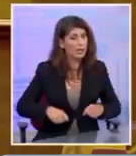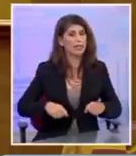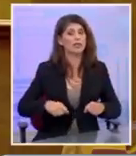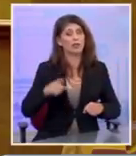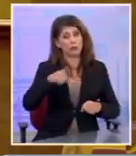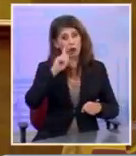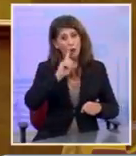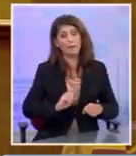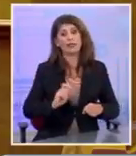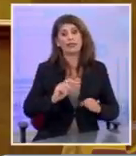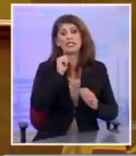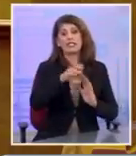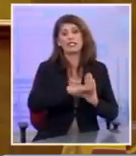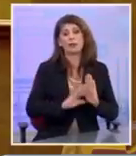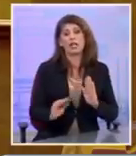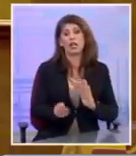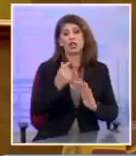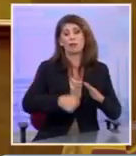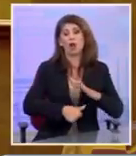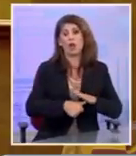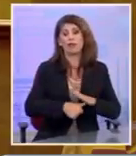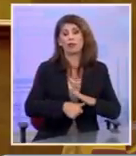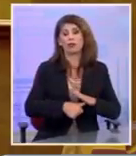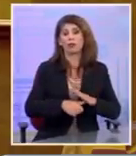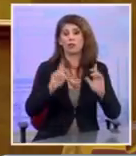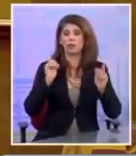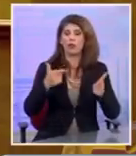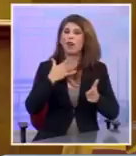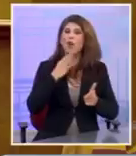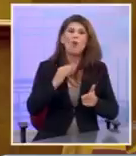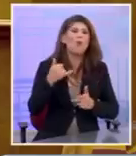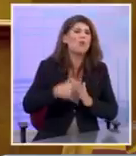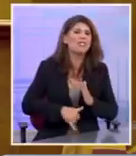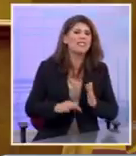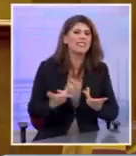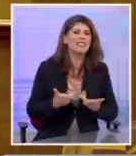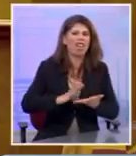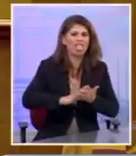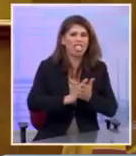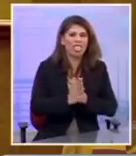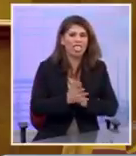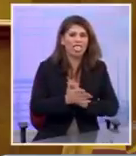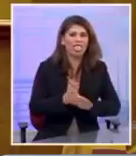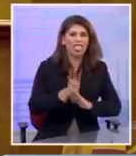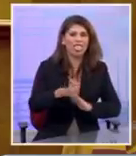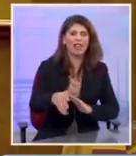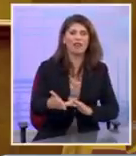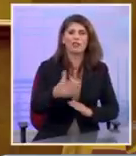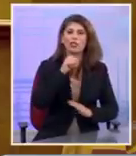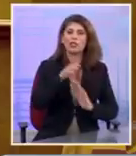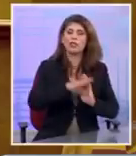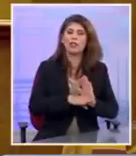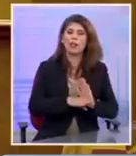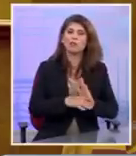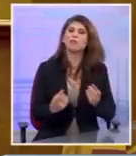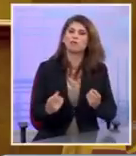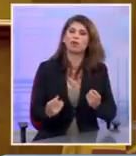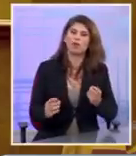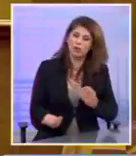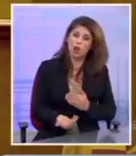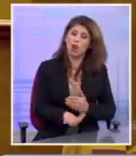εκλογή Προέδρου της Δημοκρατίας. Ποδοπατούσε ουσιαστικά το Σύνταγμα και προκαλούσε πρόωρες